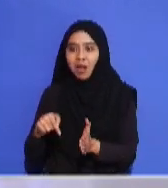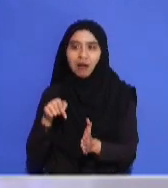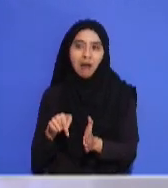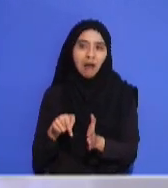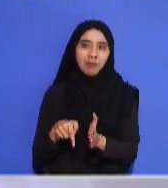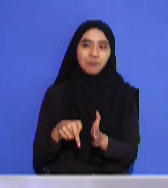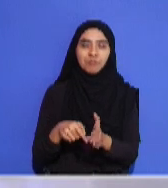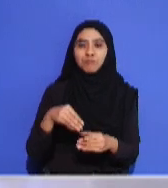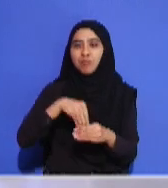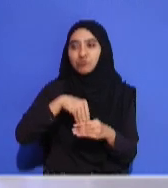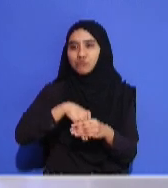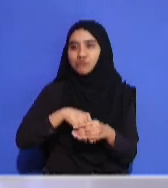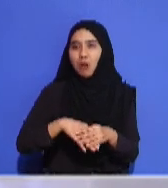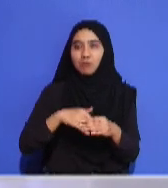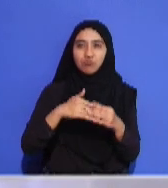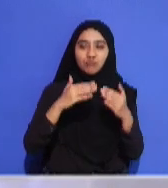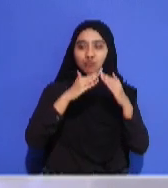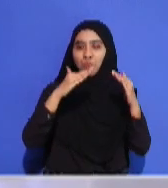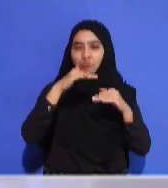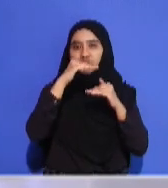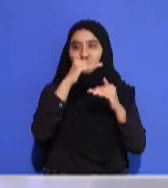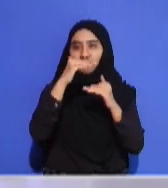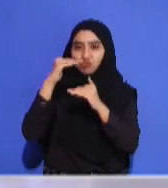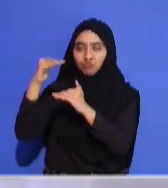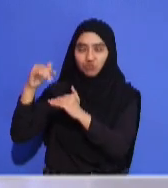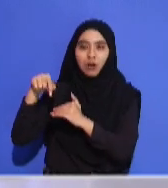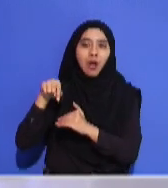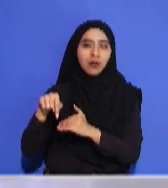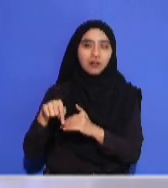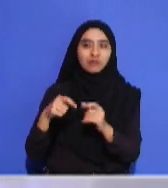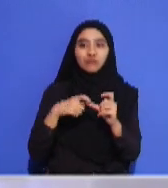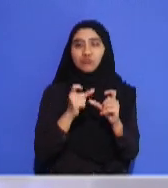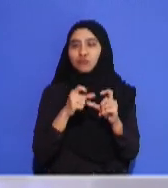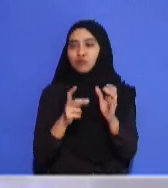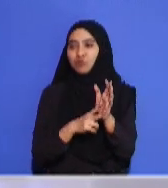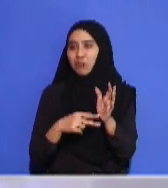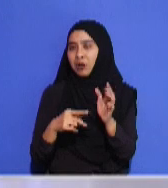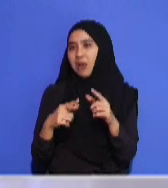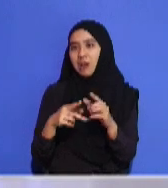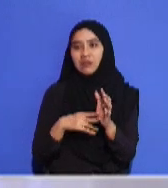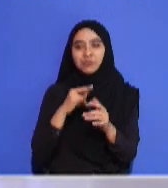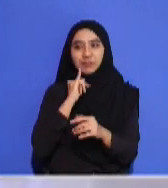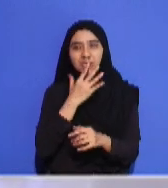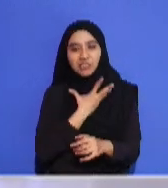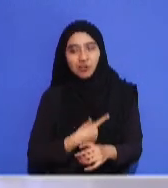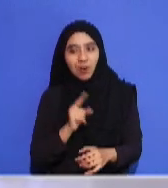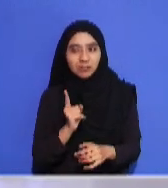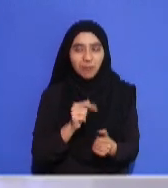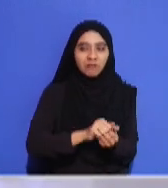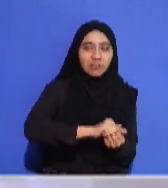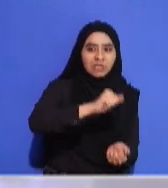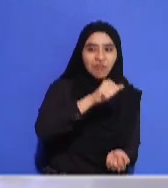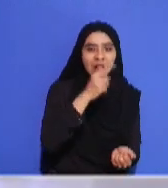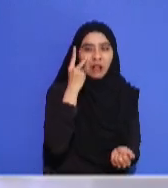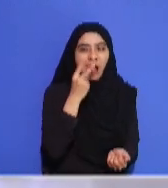kecewa karena sertifikat like fungsi atau slf yang tak kunjung diterbitkan para korban apartemen Malioboro city mengancam